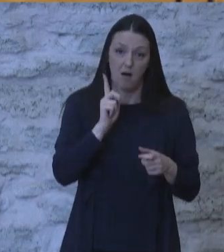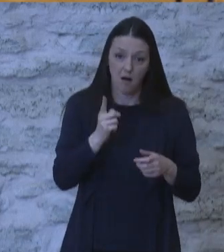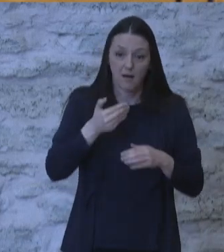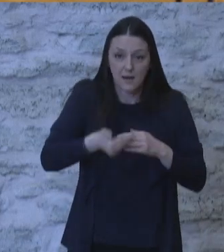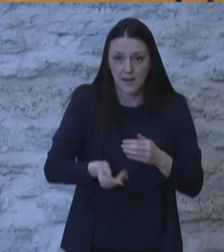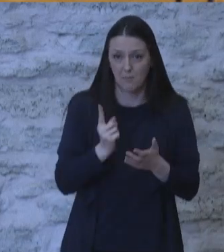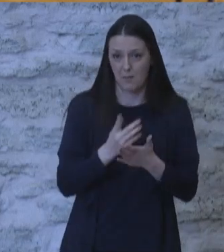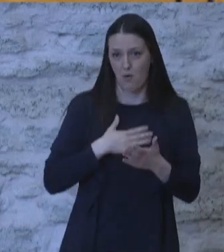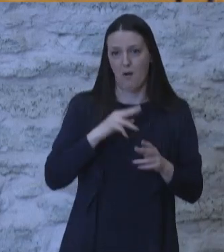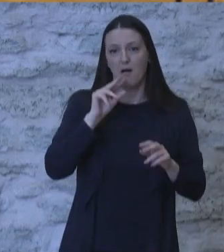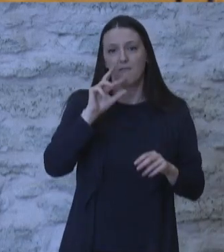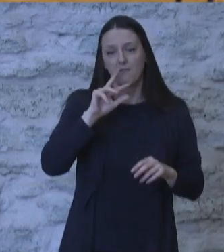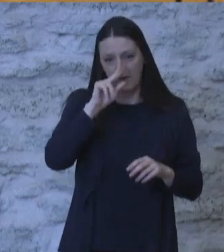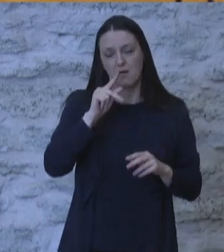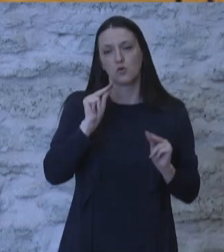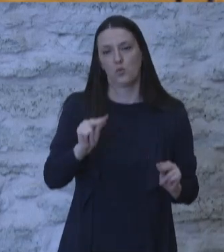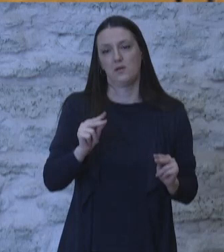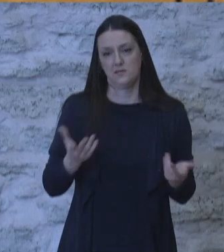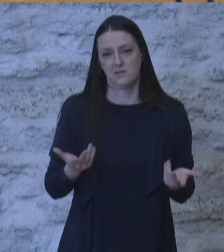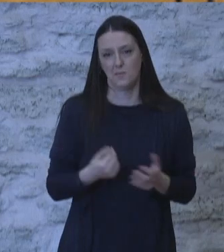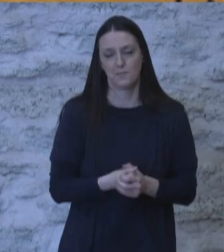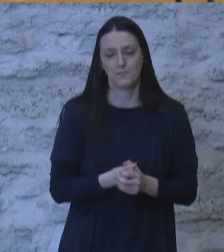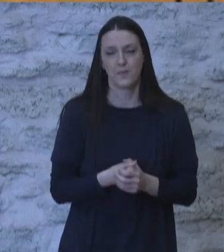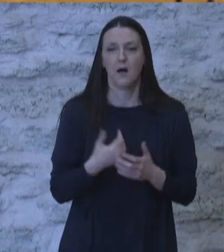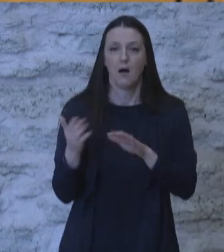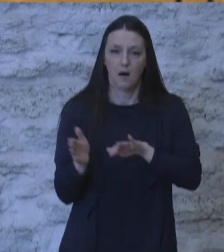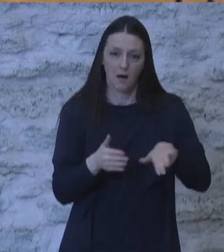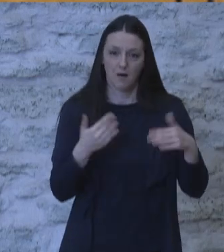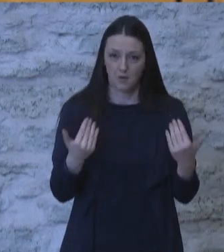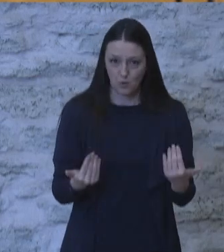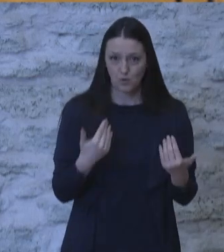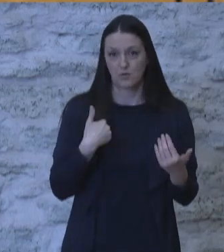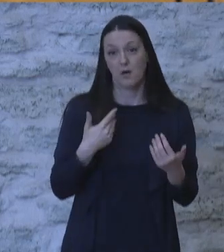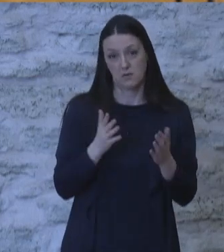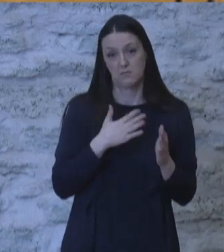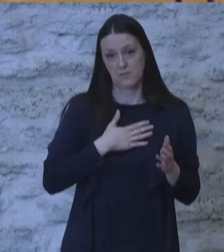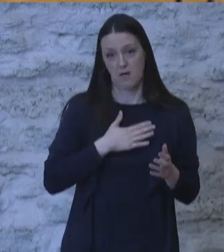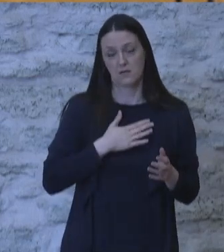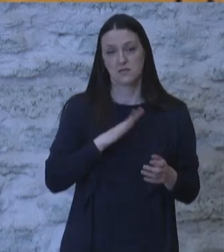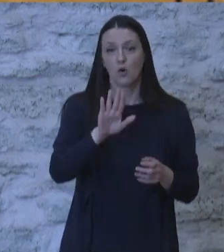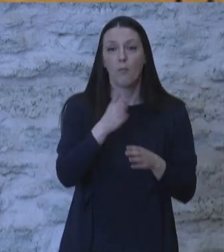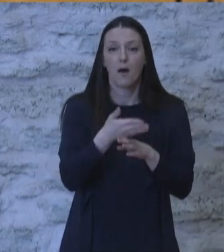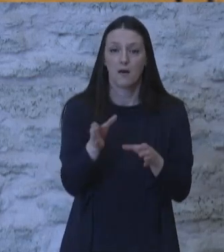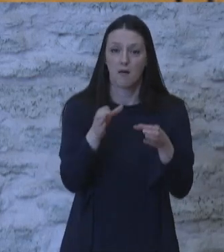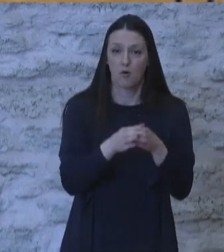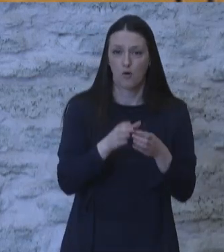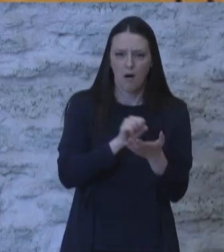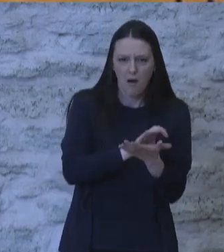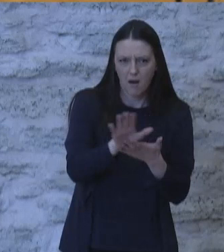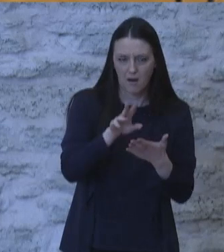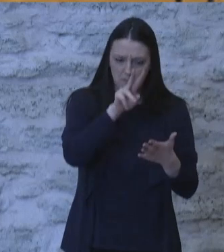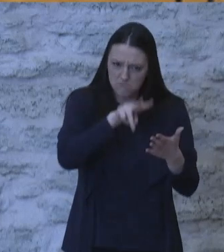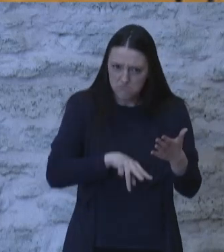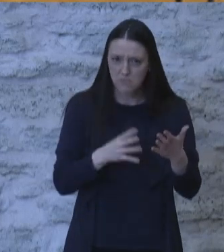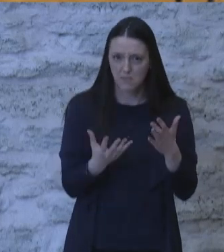tunnistada. Aga ma loen teil ette mõned konkreetsed sitaadid teie erakonna väljaandest, mis püüab